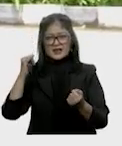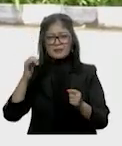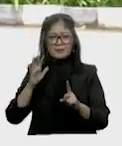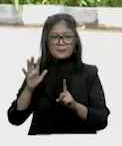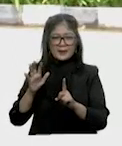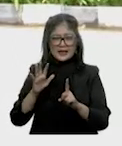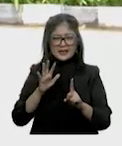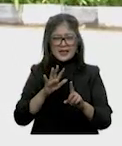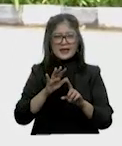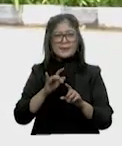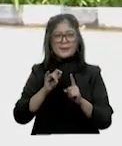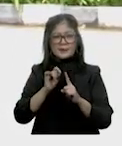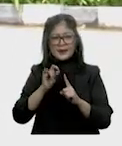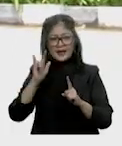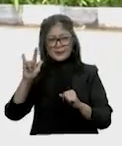PDIP.